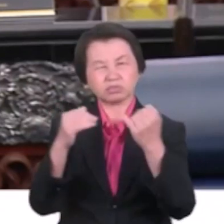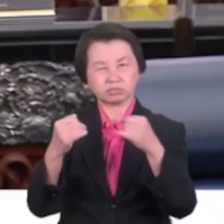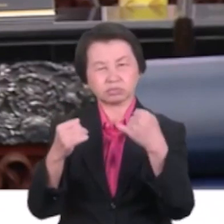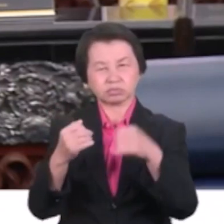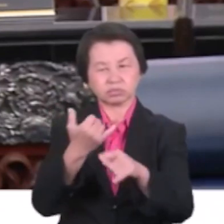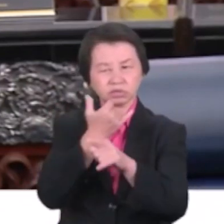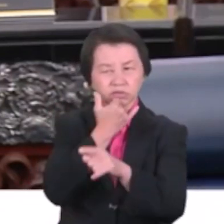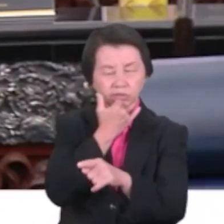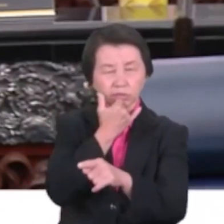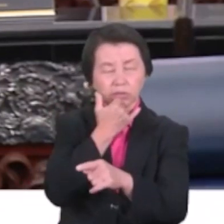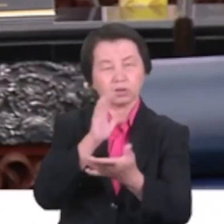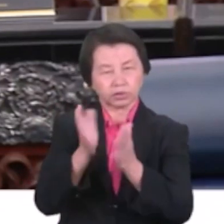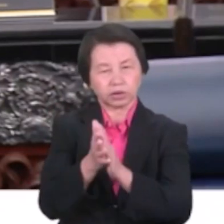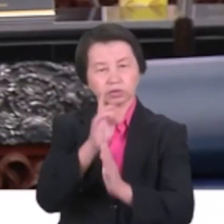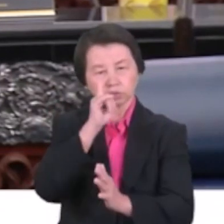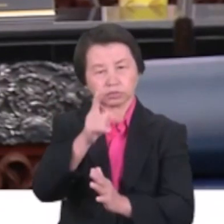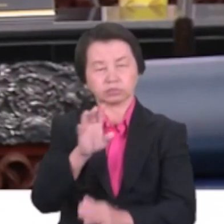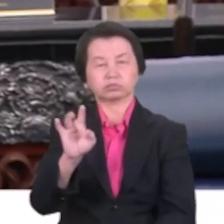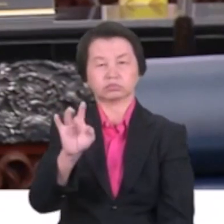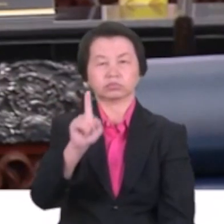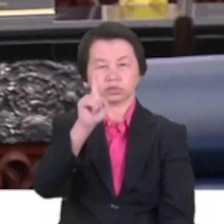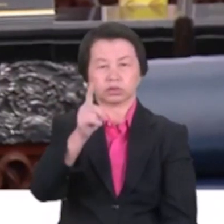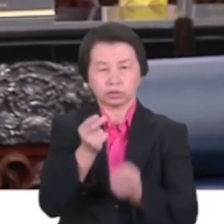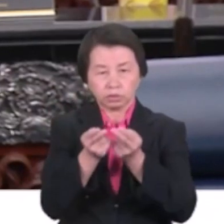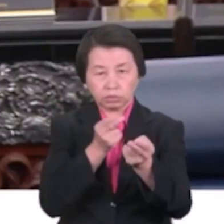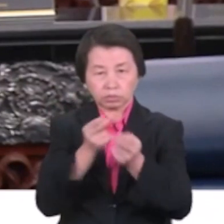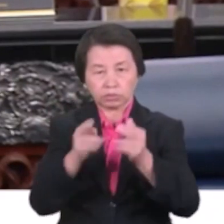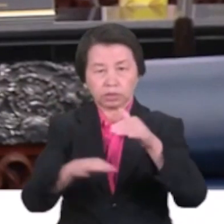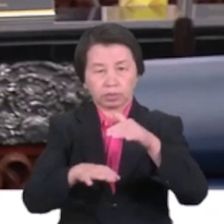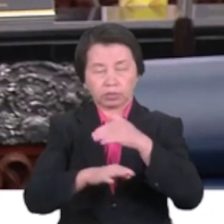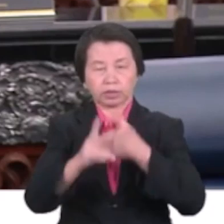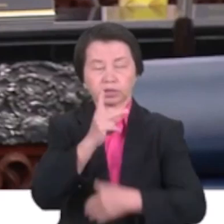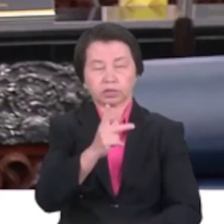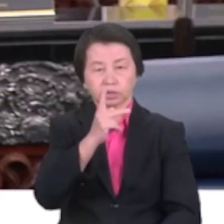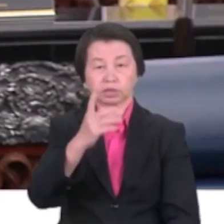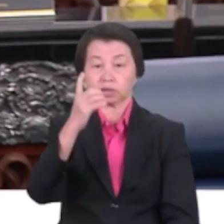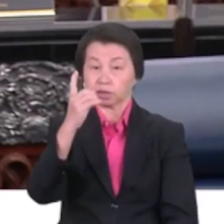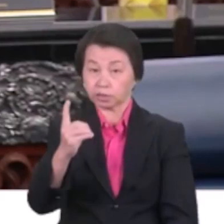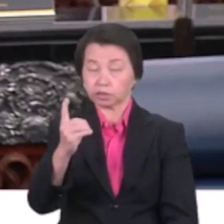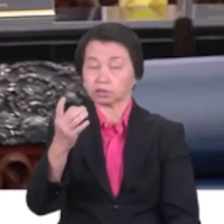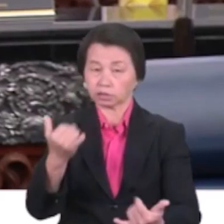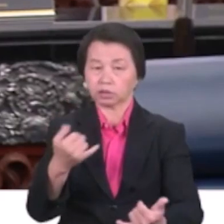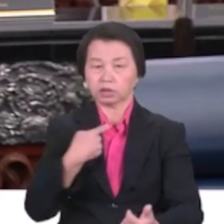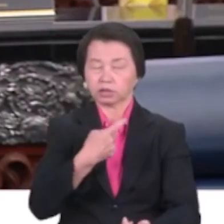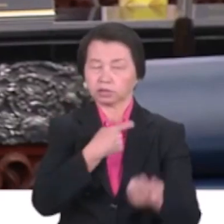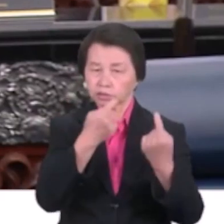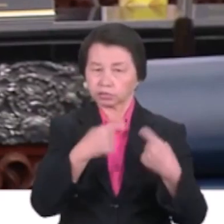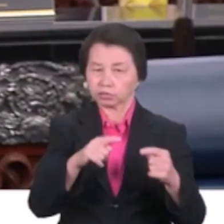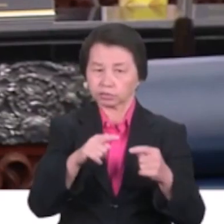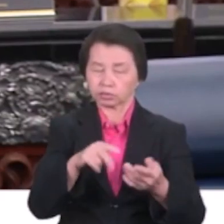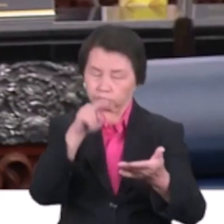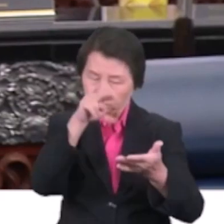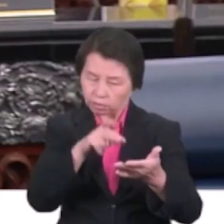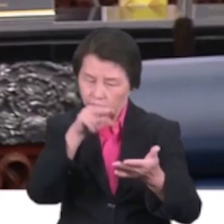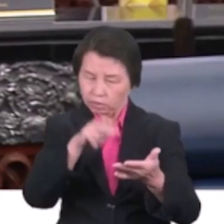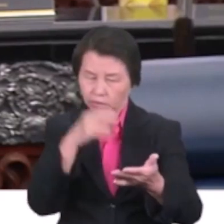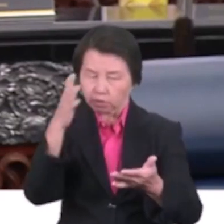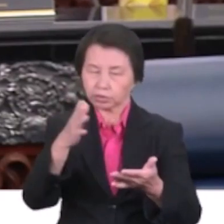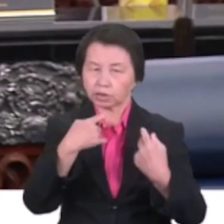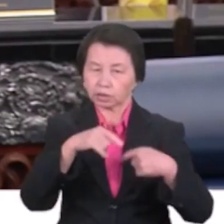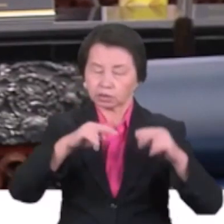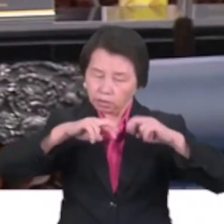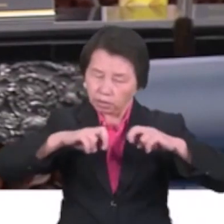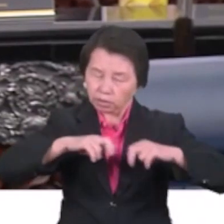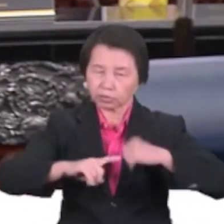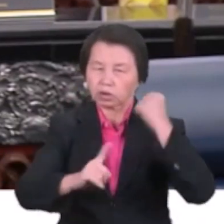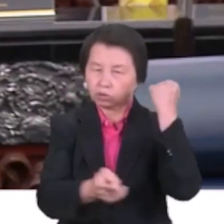denganlah kesalahan. Jadi memang salah satu usaha di bawah KKD sekarang adalah kita sedang meneliti dan juga mengkaji